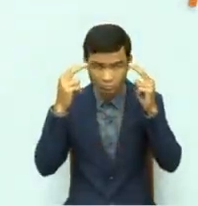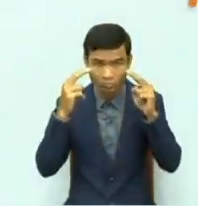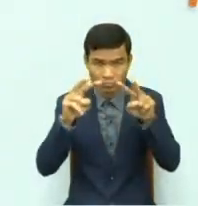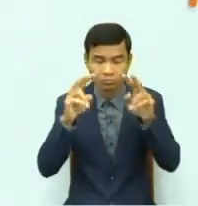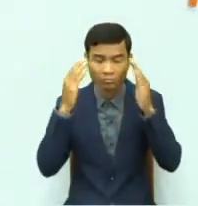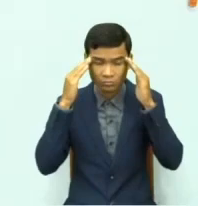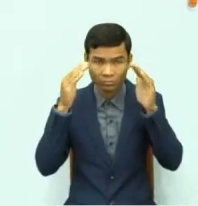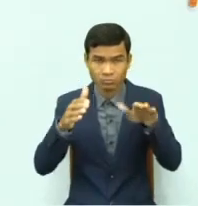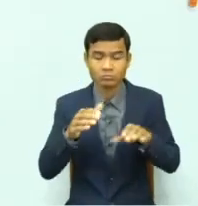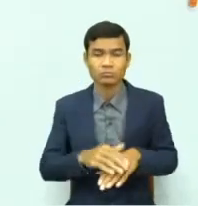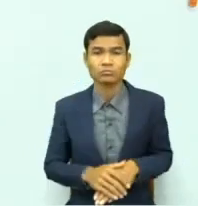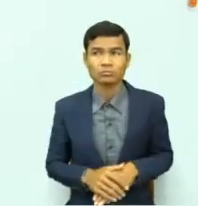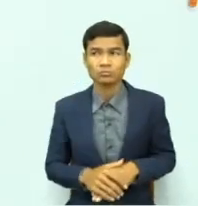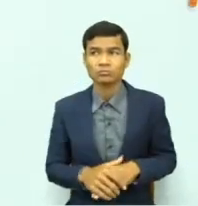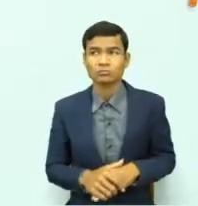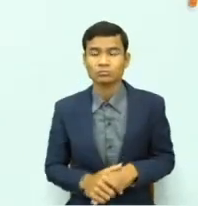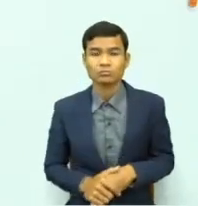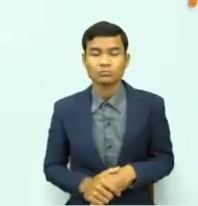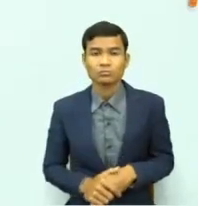nìa.